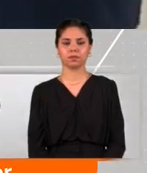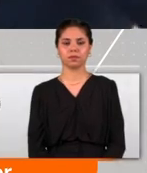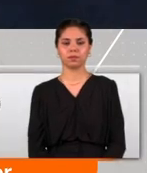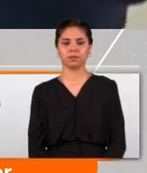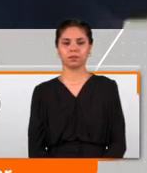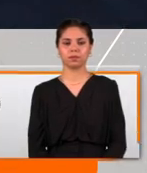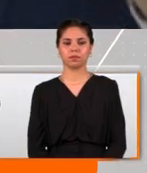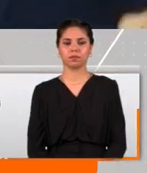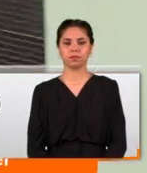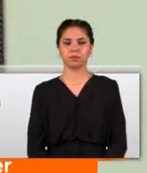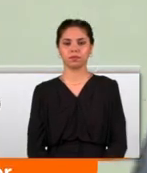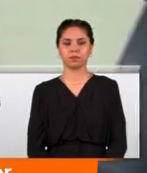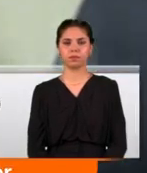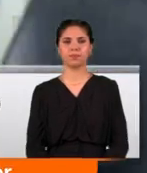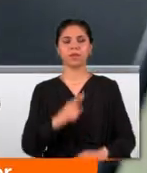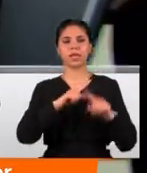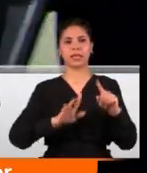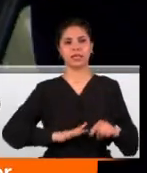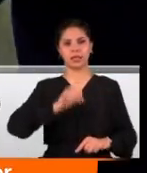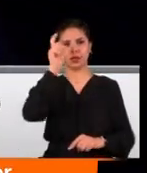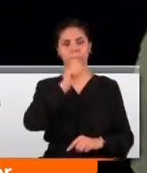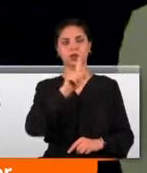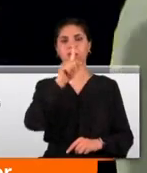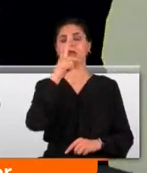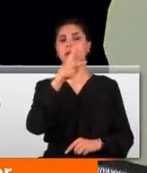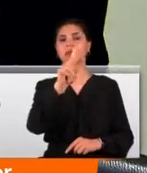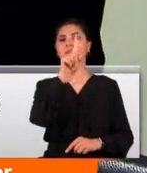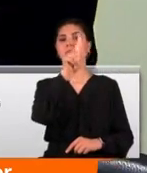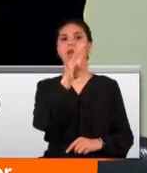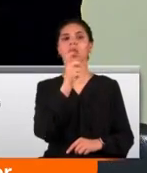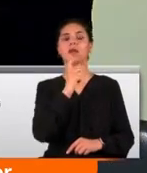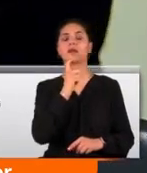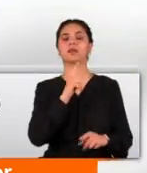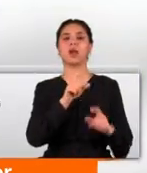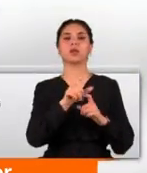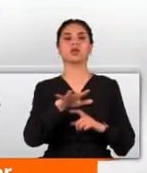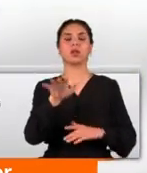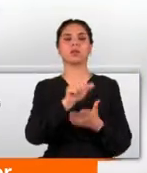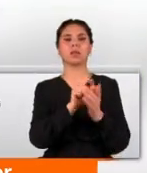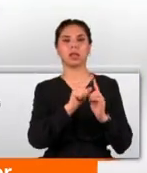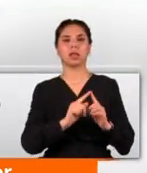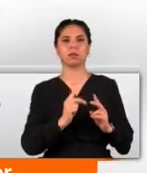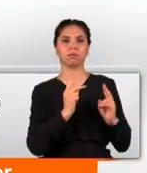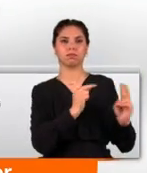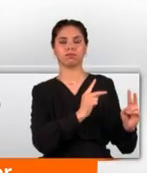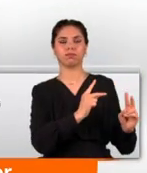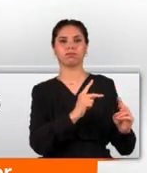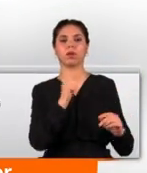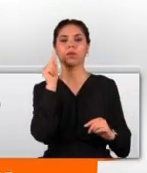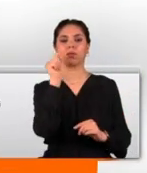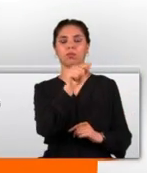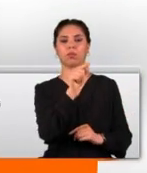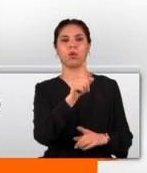Özür dileyin Sayın Kılıçdaroğlu. Kılıçdaroğlu 2014 yılında sosyal medya hesabından Hatay ne Beşir Atalay'a